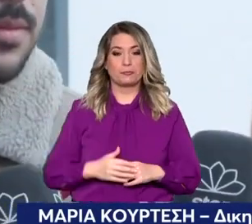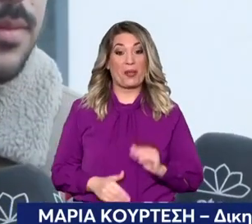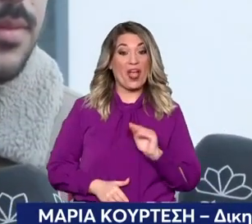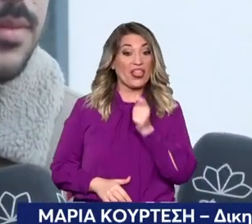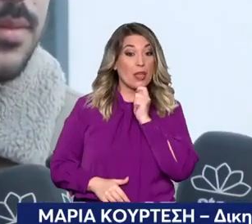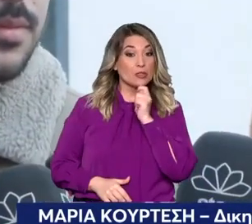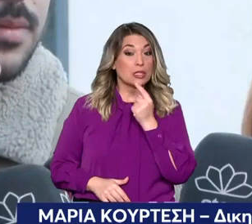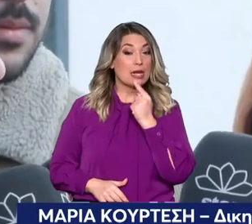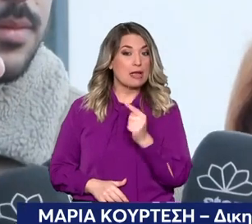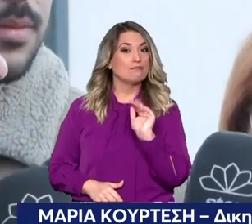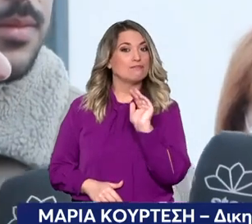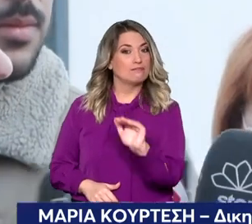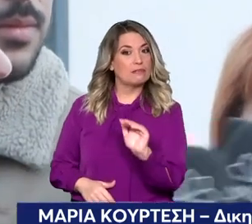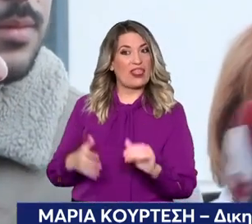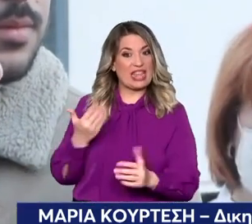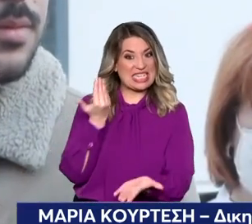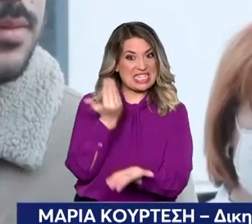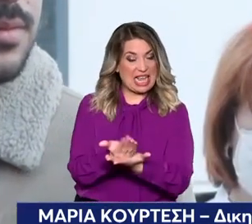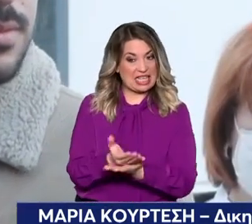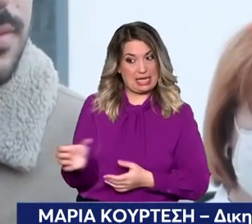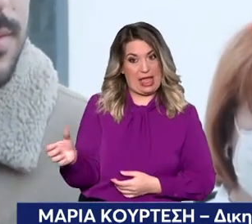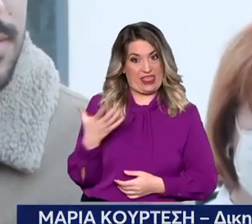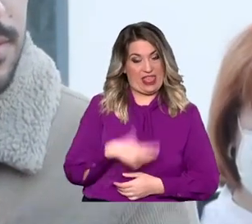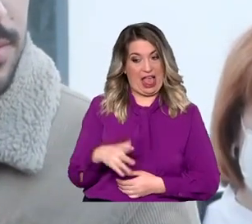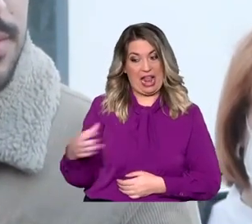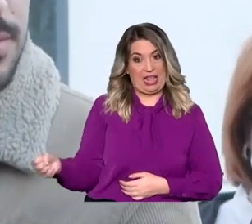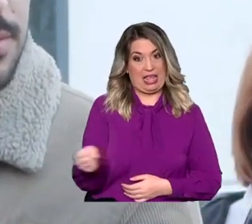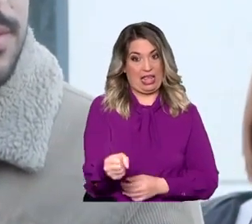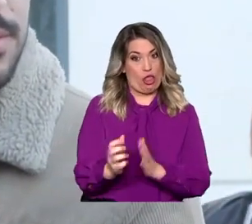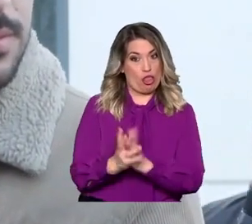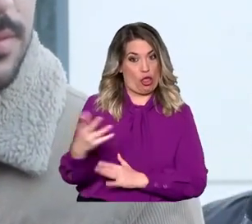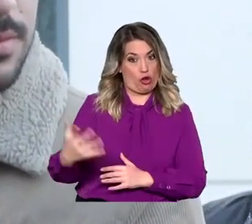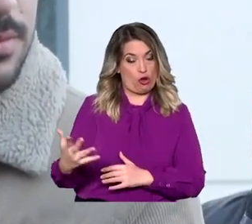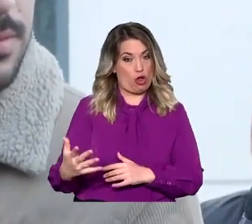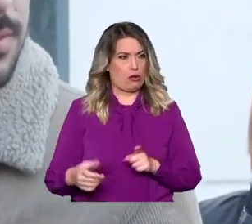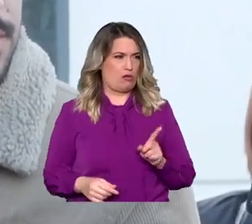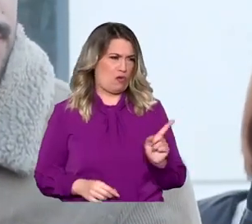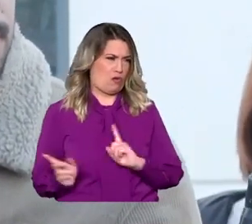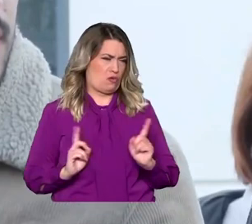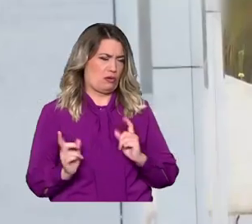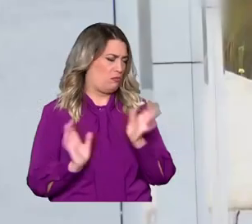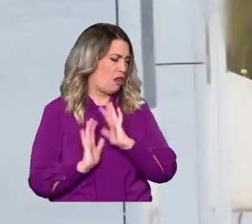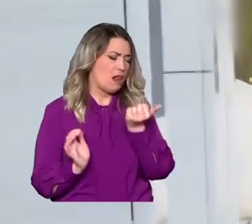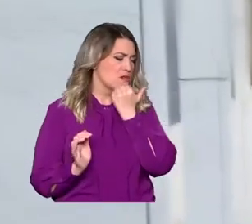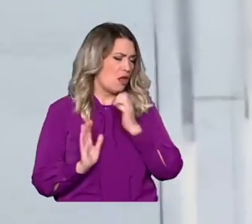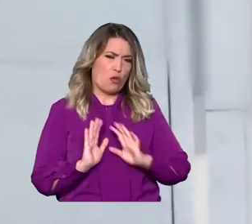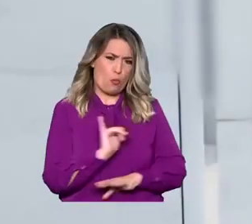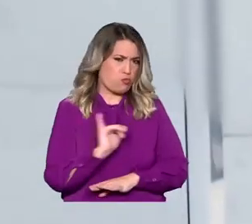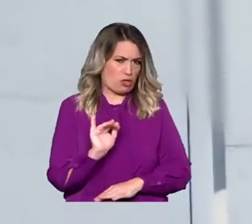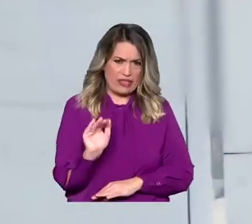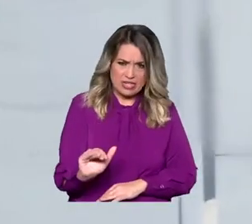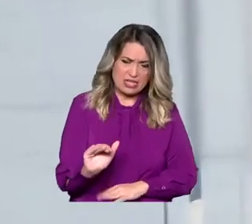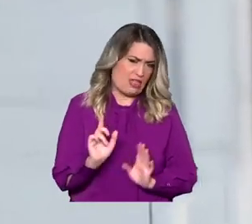στη δίκη η 12χρονη όχι δεν είναι αλήθεια και δεν προβλέπεται καν από τον νόμο αυτό αυτό δεν ξέρω από που βγήκε και είναι παντελώς λάθος και